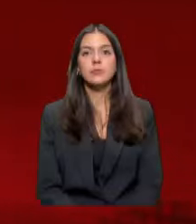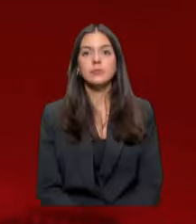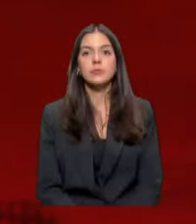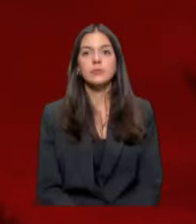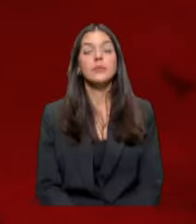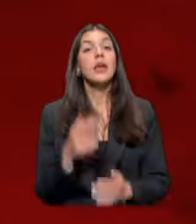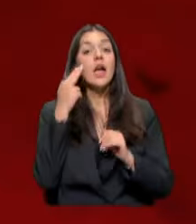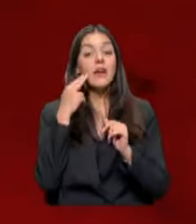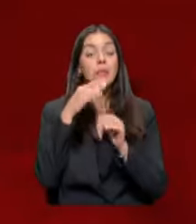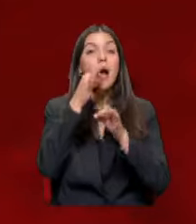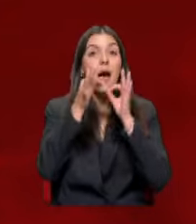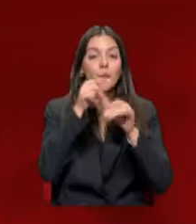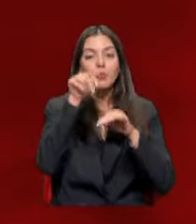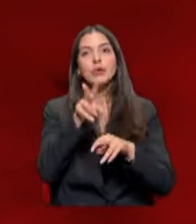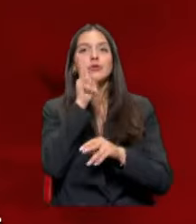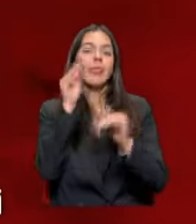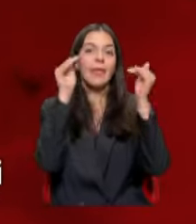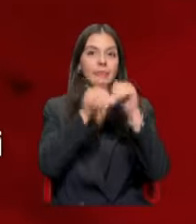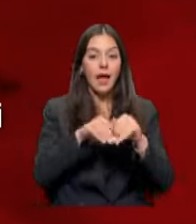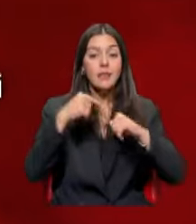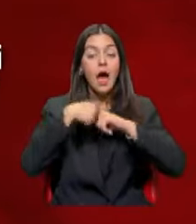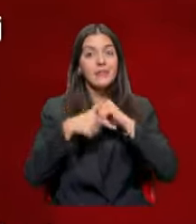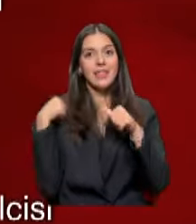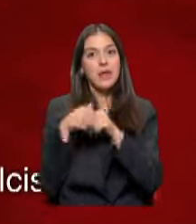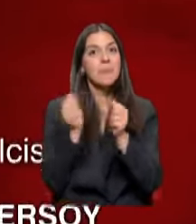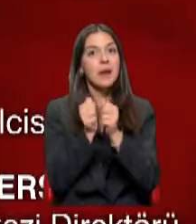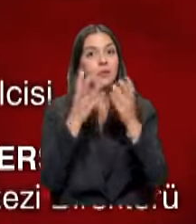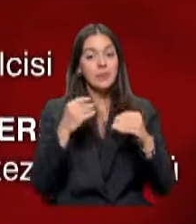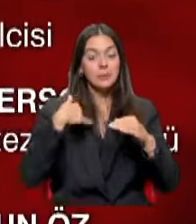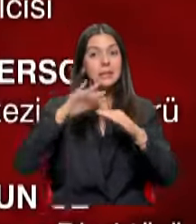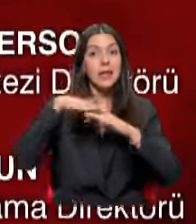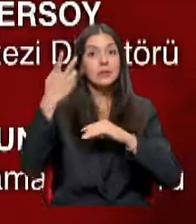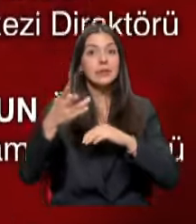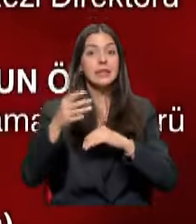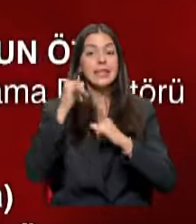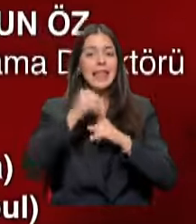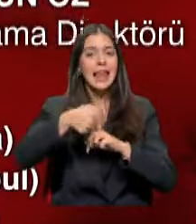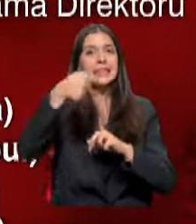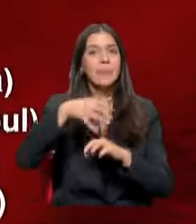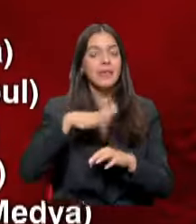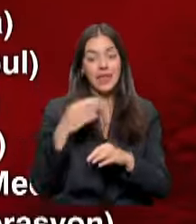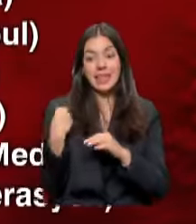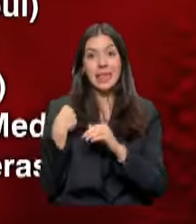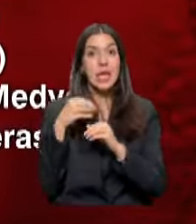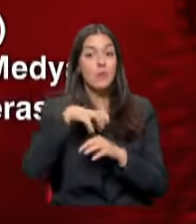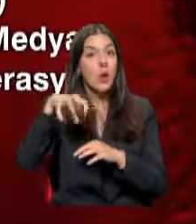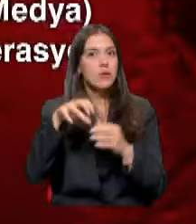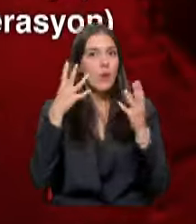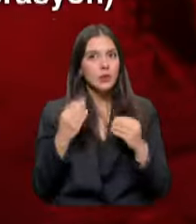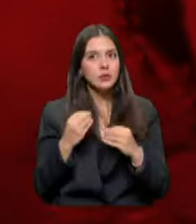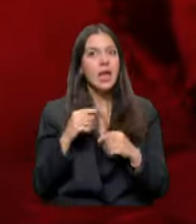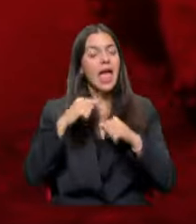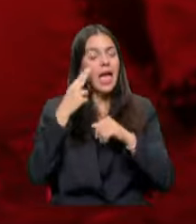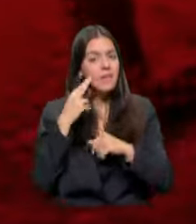Havasına, efendim bültenimizin bugün de sonuna geldik. Haftaya yine beraber olacağız. Bizden sonra Kirli Sepeti yeni bölüm yayında olacak.